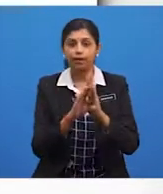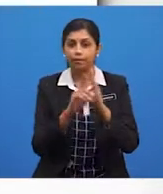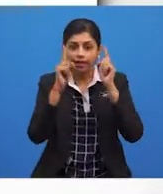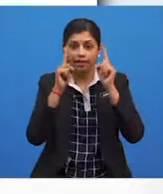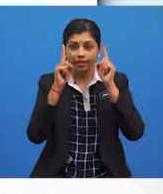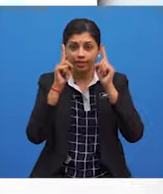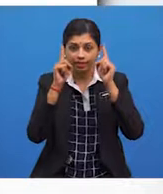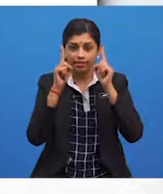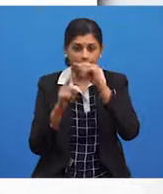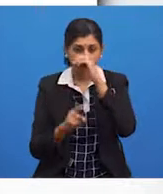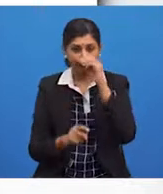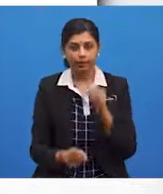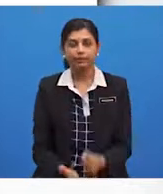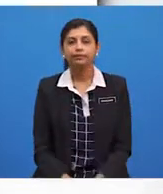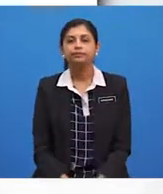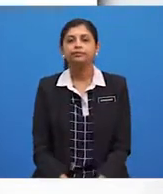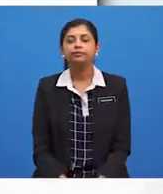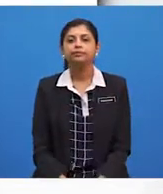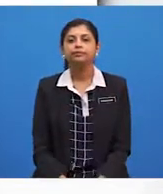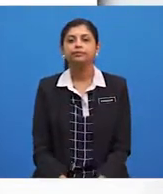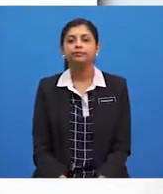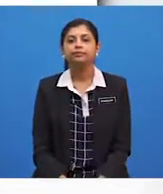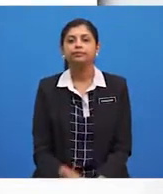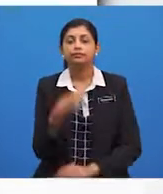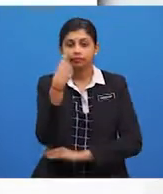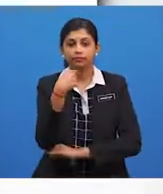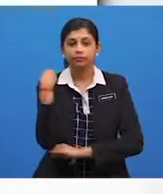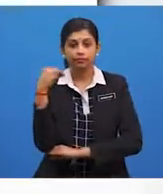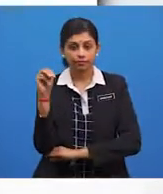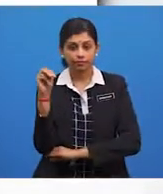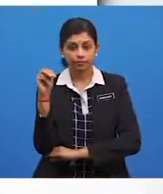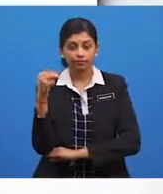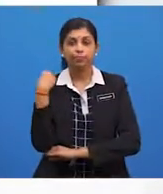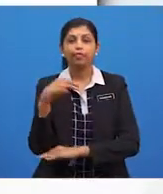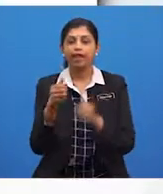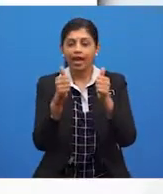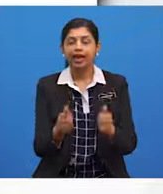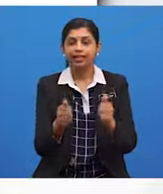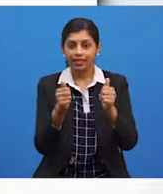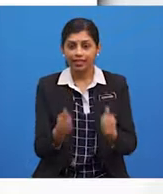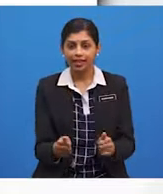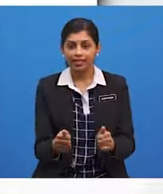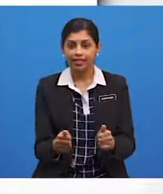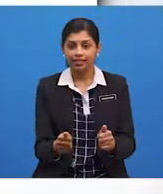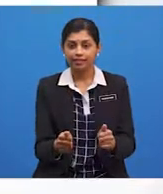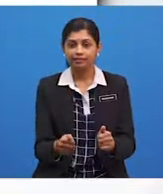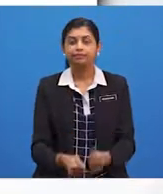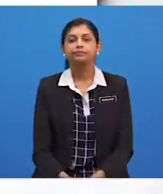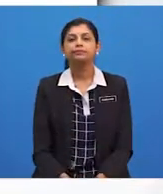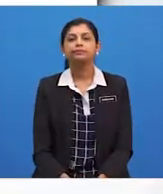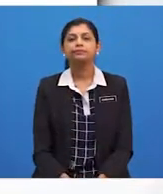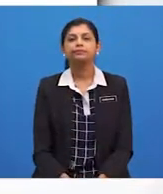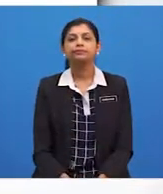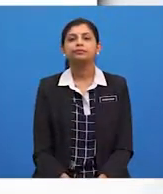TV masing-masing. Gambar pada slide ini adalah gambar ahli-ahli satu Suruhanjaya yang